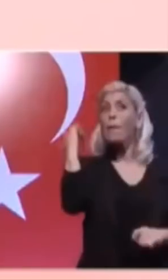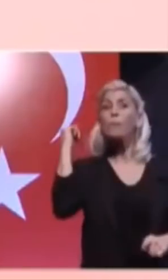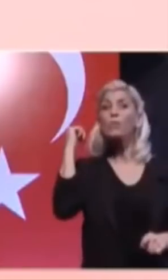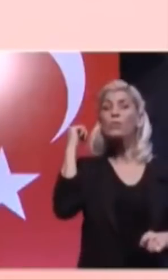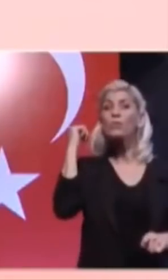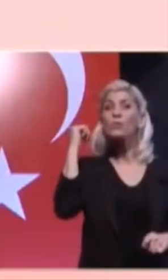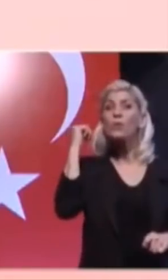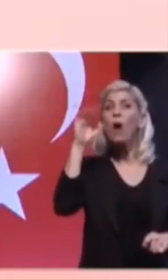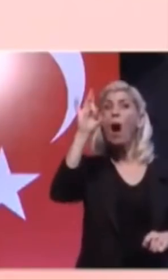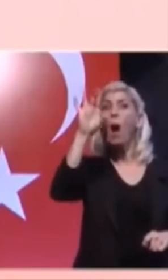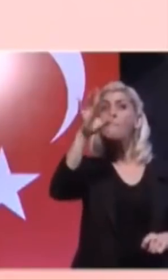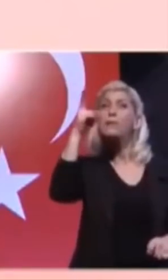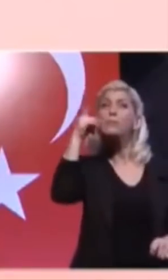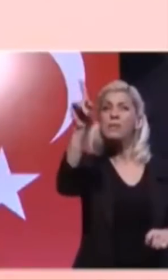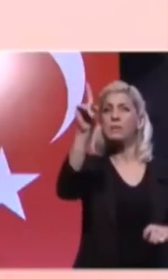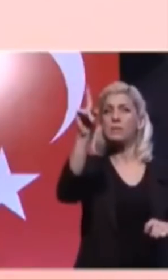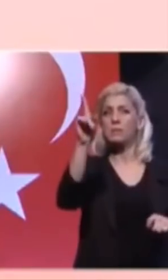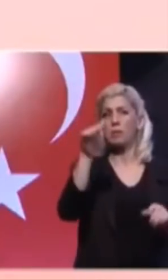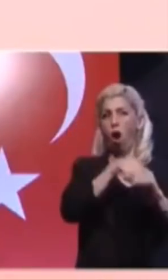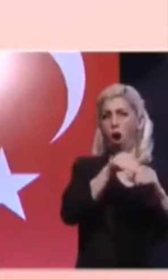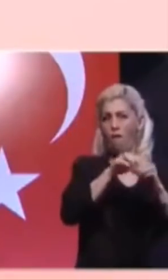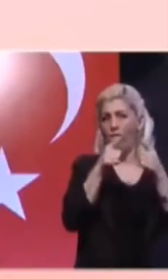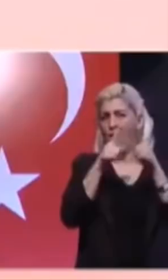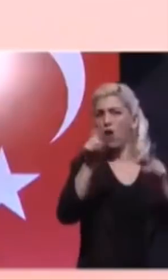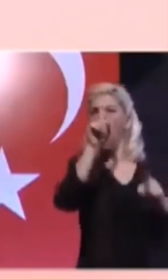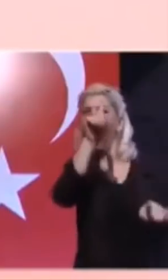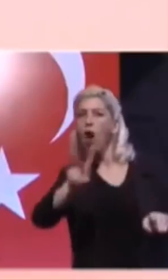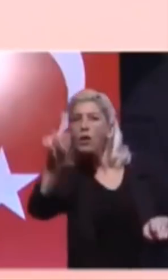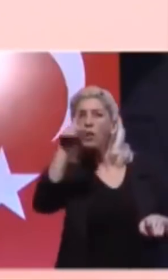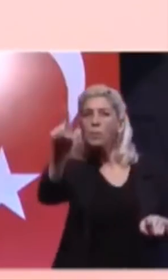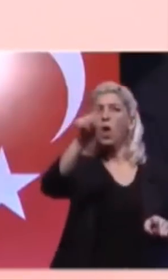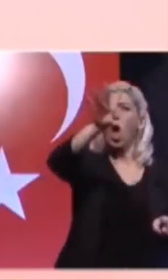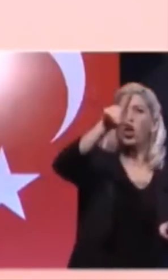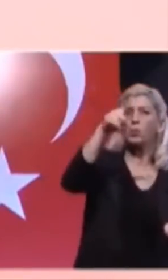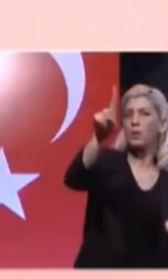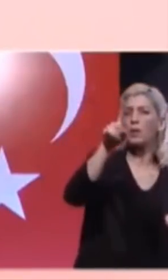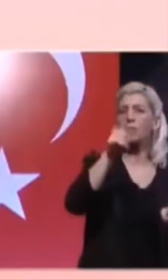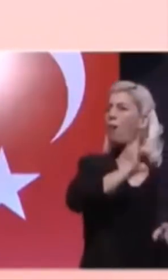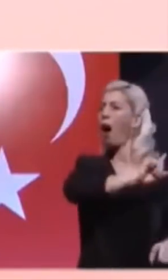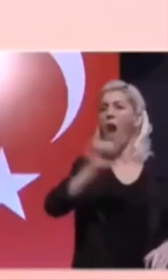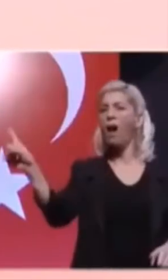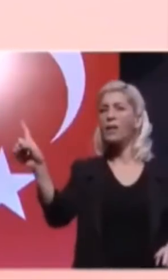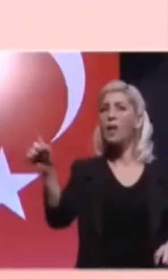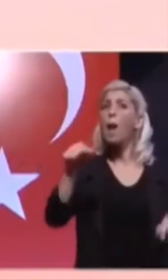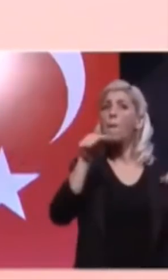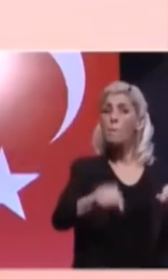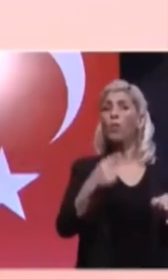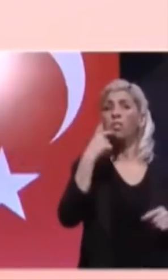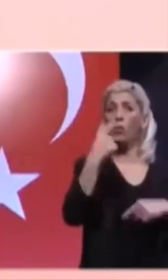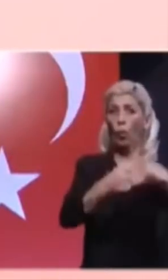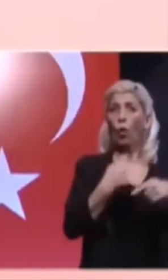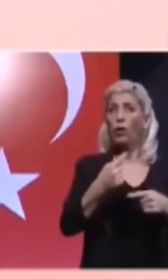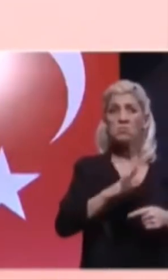vardır. Yüksek Seçim Kurulu'na müracaat edildi. Bu müracaat kabul edildi ve gayet acayip bir şekilde 4